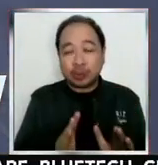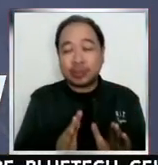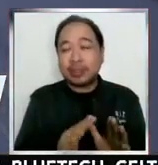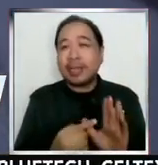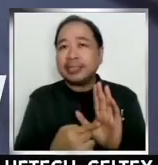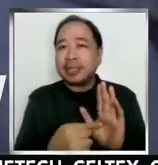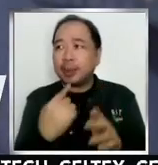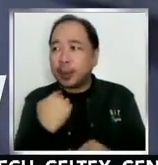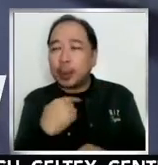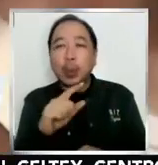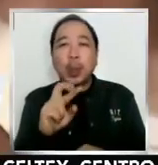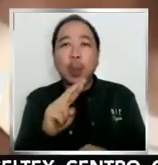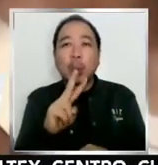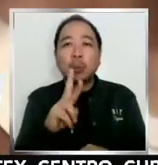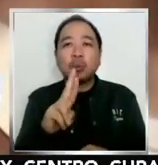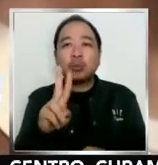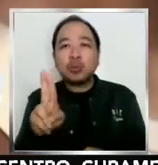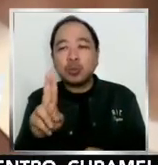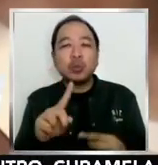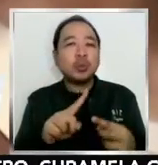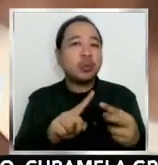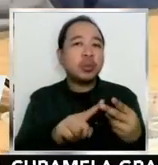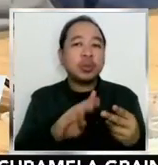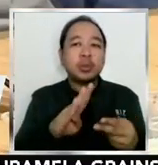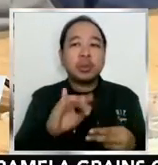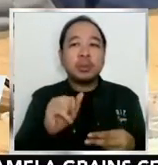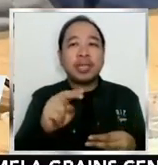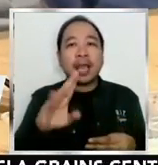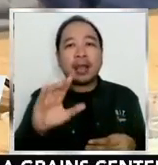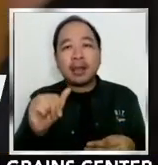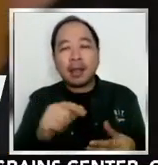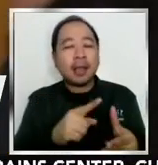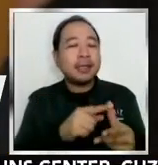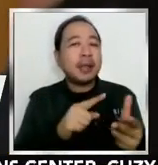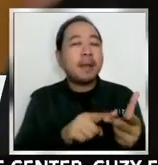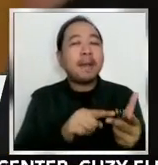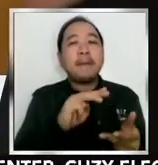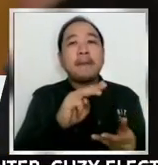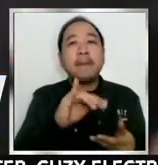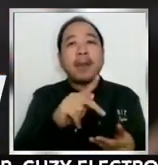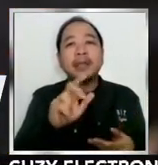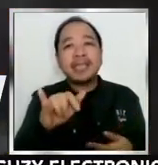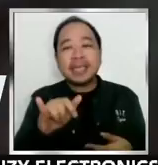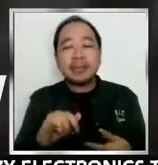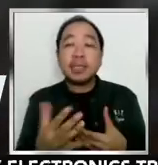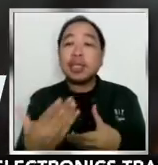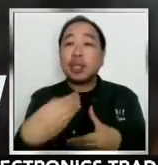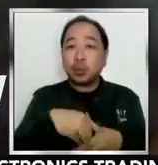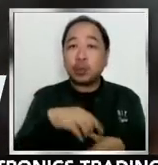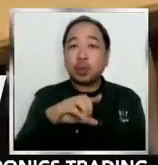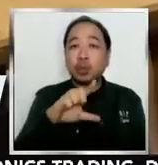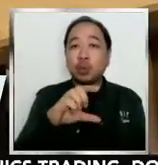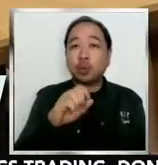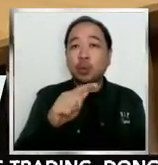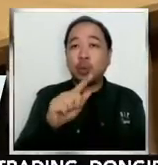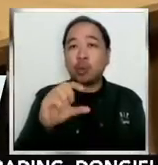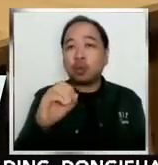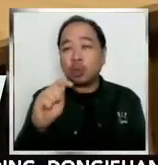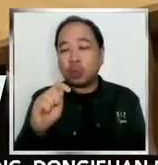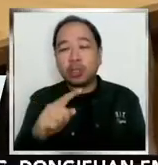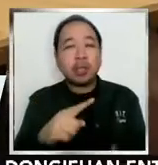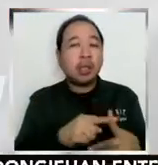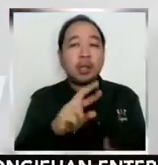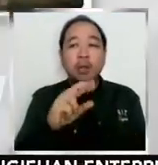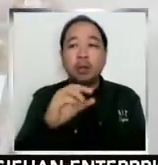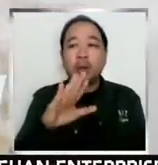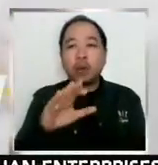Madrid, Bianca Umali at Mikey Quintos. Kasama rin nila sina Lotlot de Leon, Royce Cabrera at Kaloyting